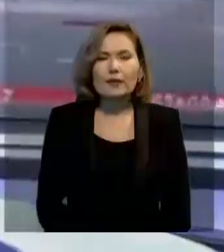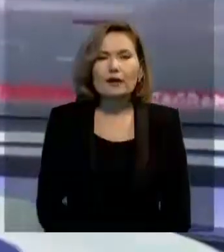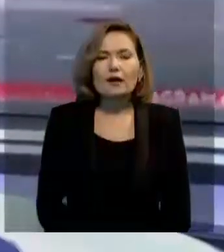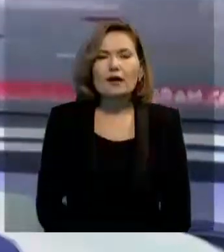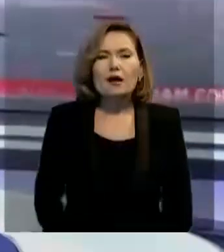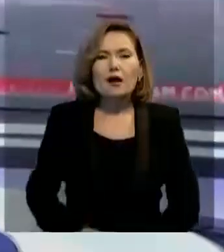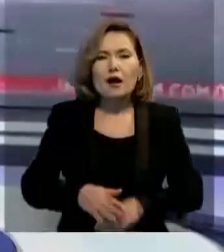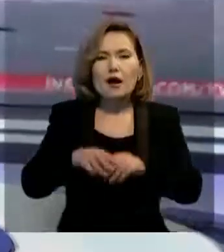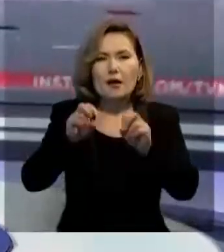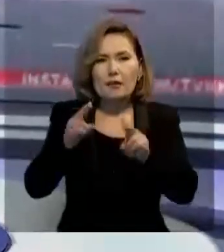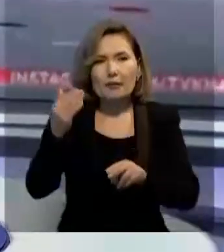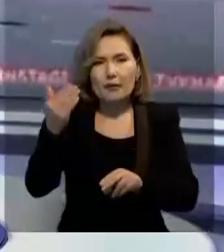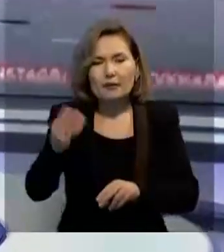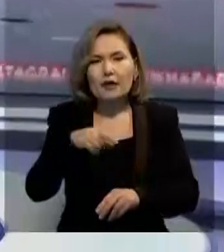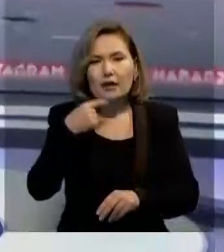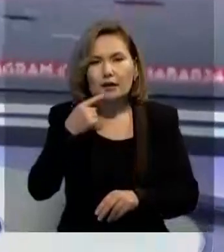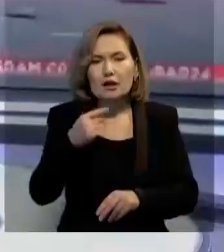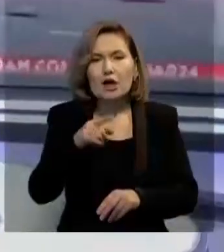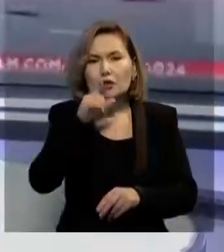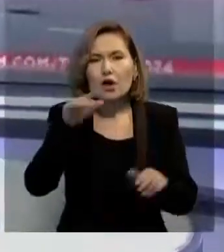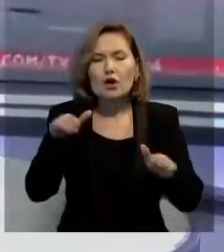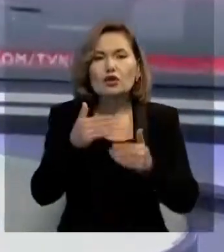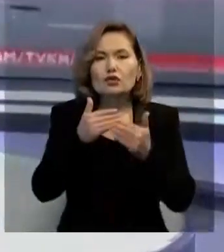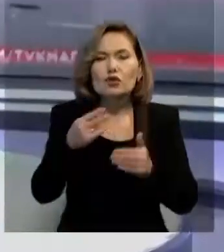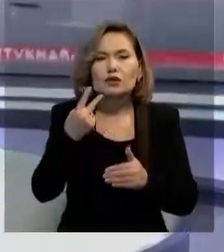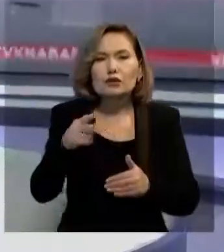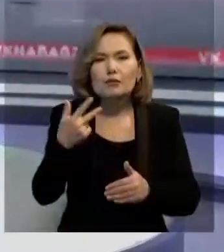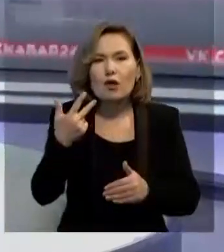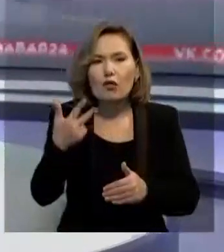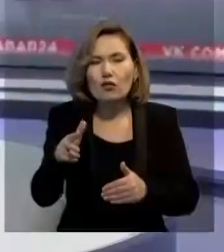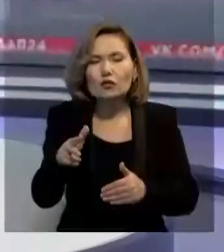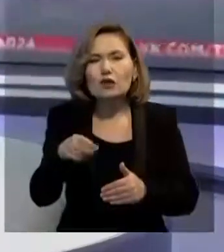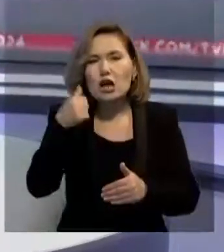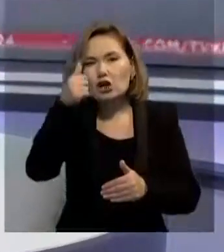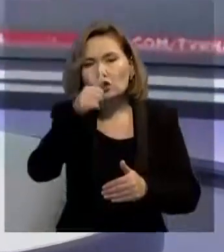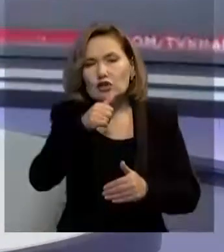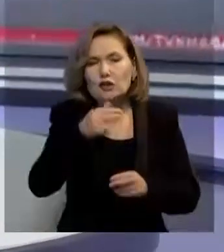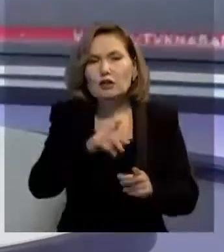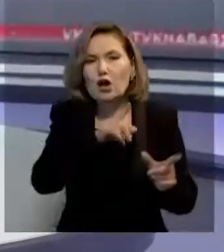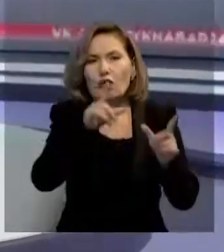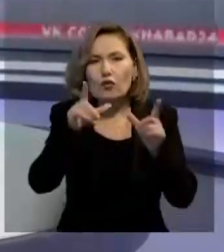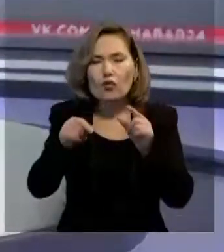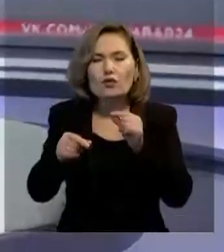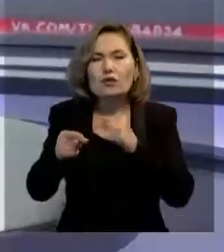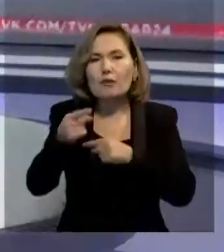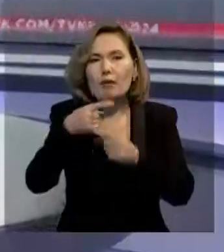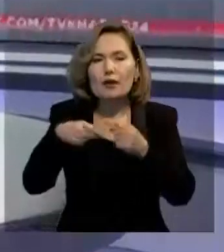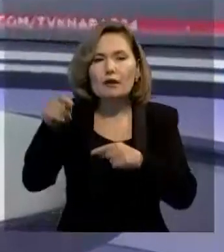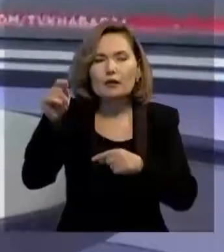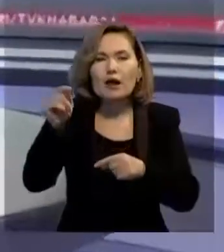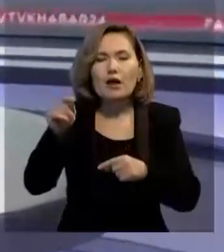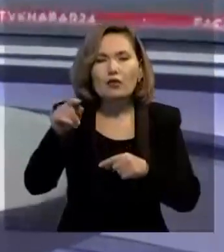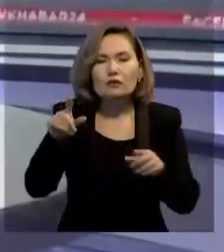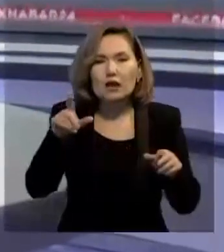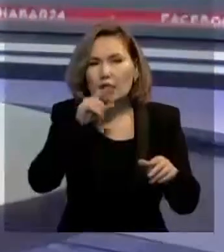Зерттеуші мамандардың айтуынша, құстар соңғы 20-30 жылда көшіп-қону аумақтарын өзгерткен. Бұған не себеп болуы мүмкін?